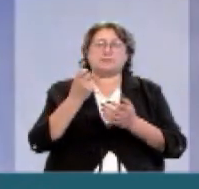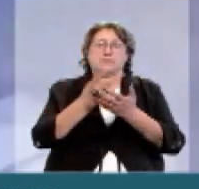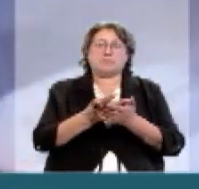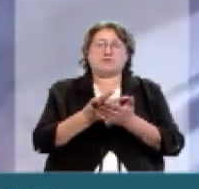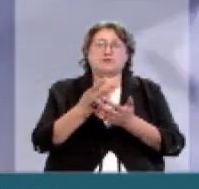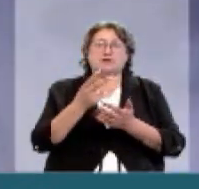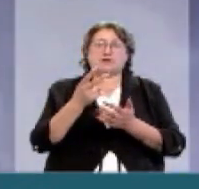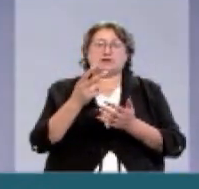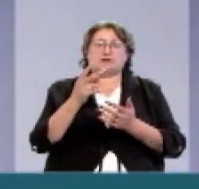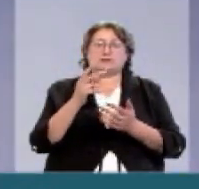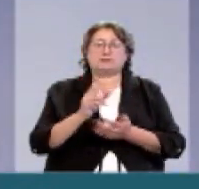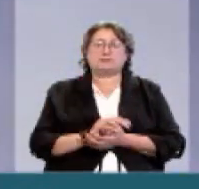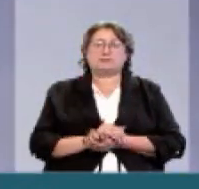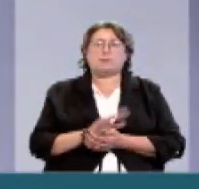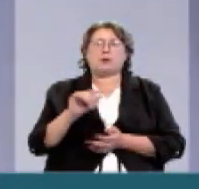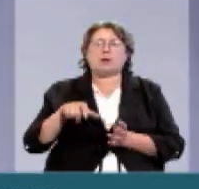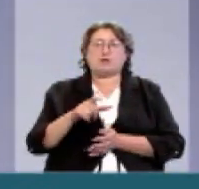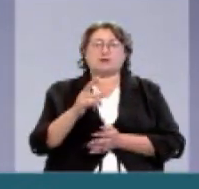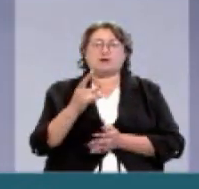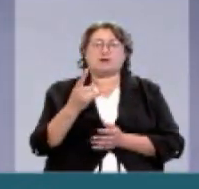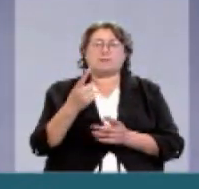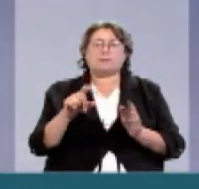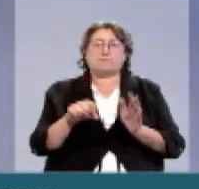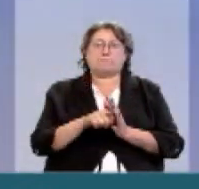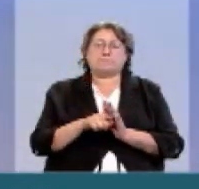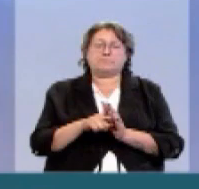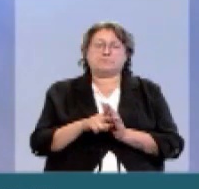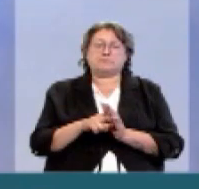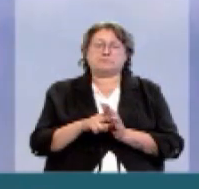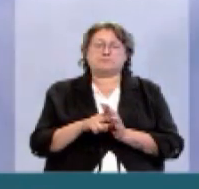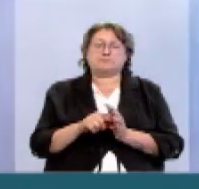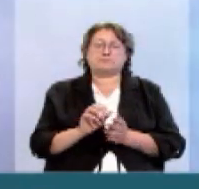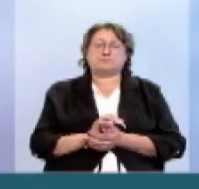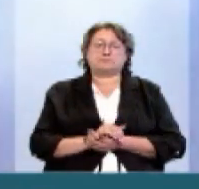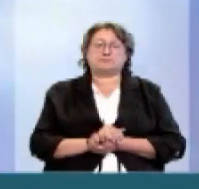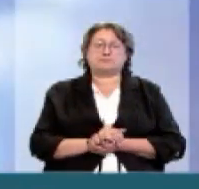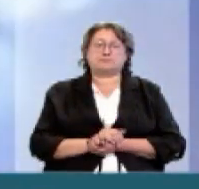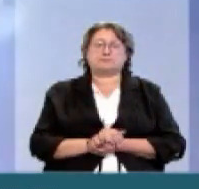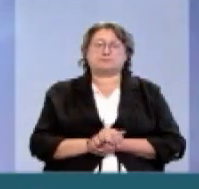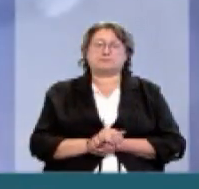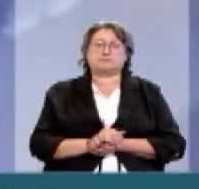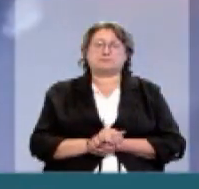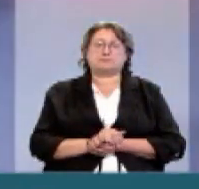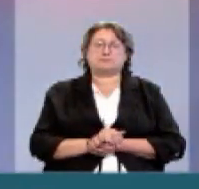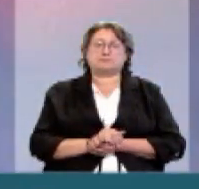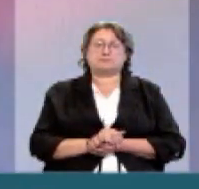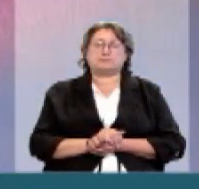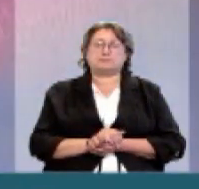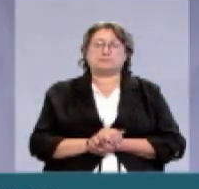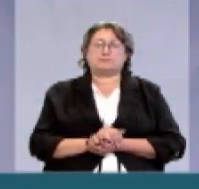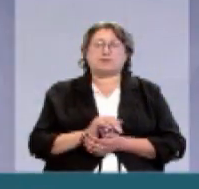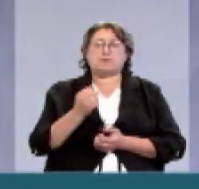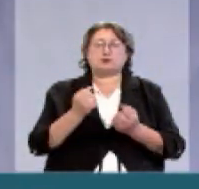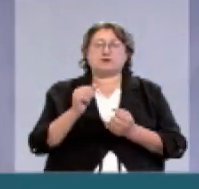Сондай-ақ көлікте 3 айлық нәресте болған. Ол алған жарақатының ауырлығына байланысты көз жұмды. Volkswagen автокөлігінің жүргізушісімен жолаушысы